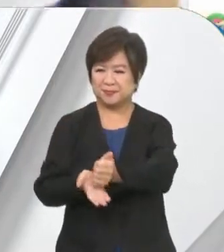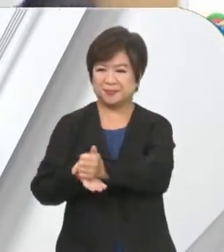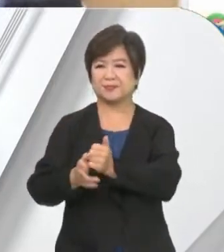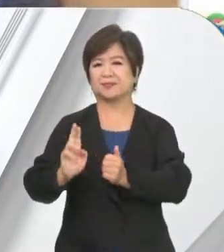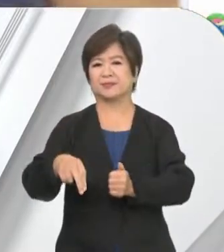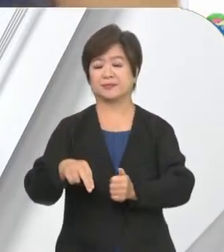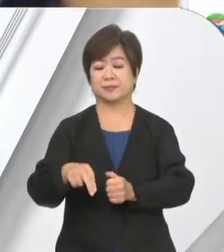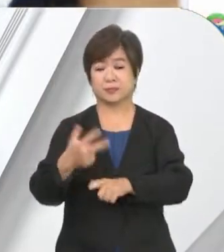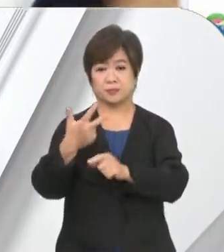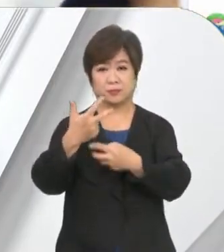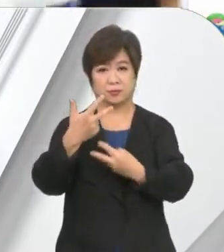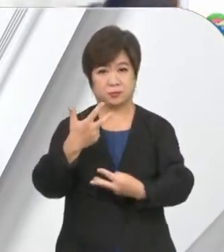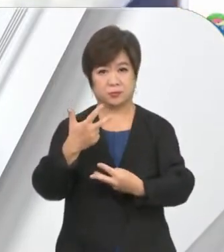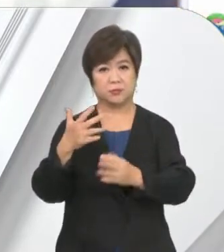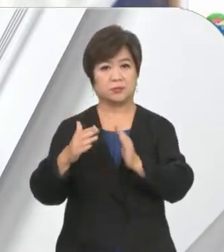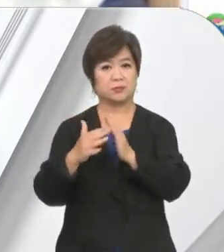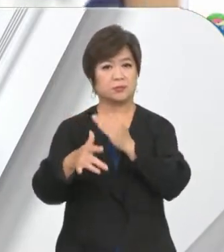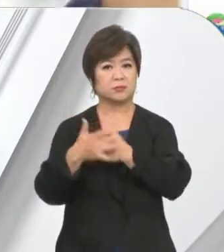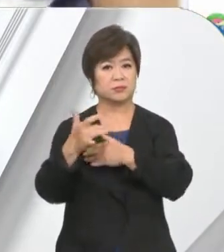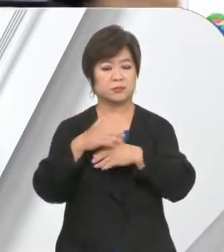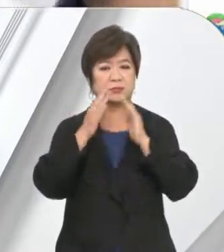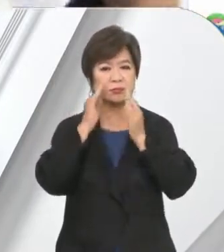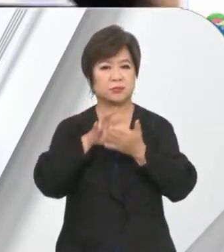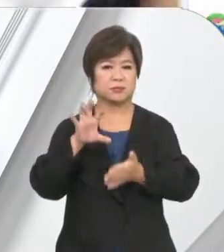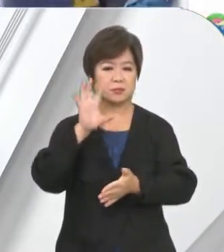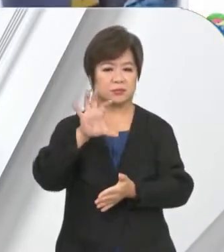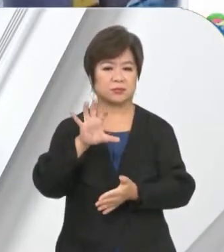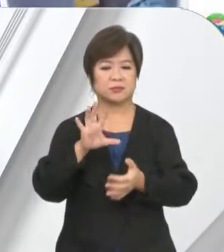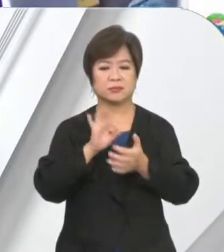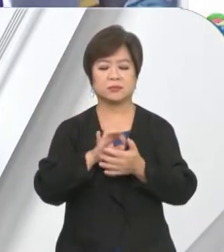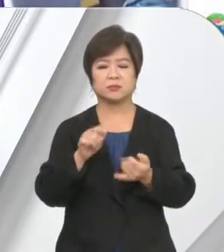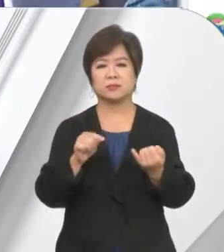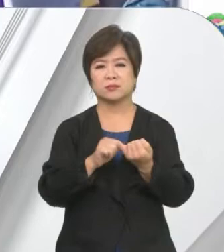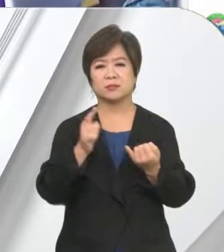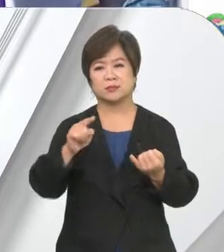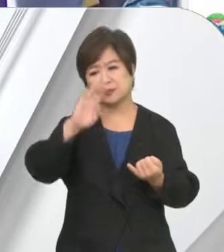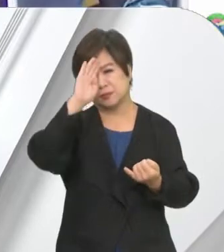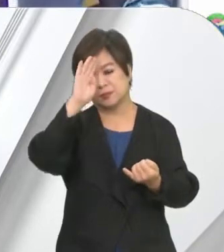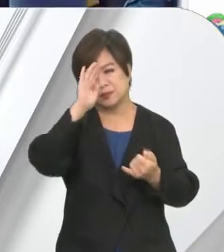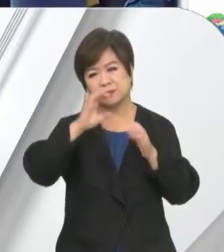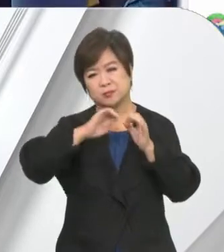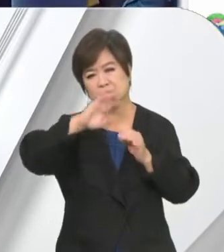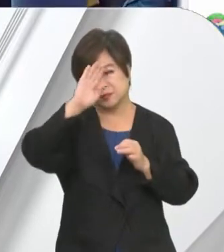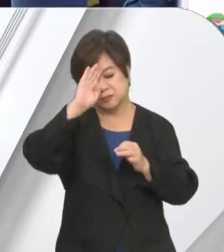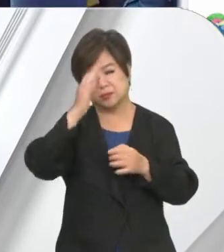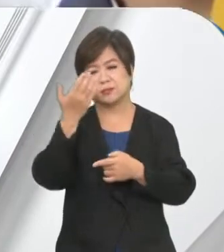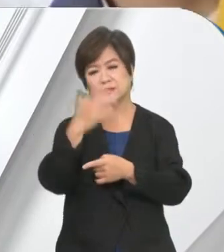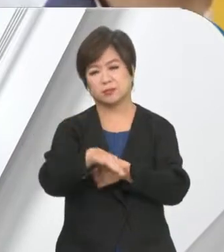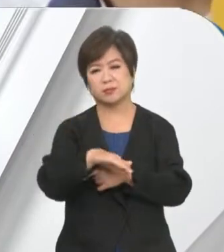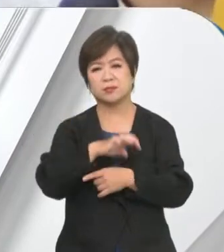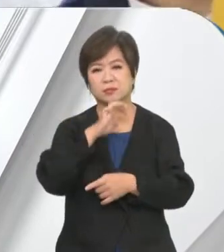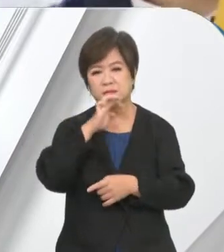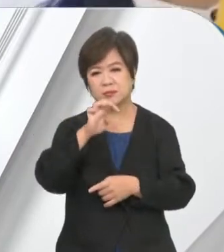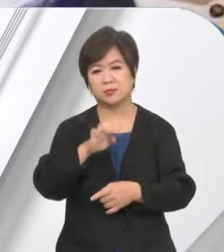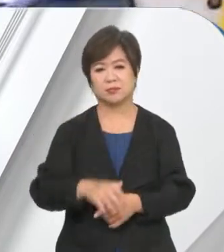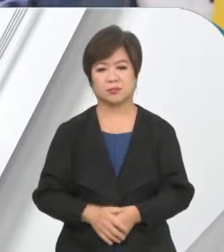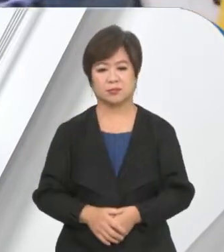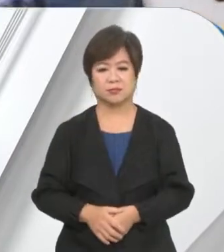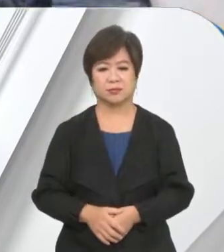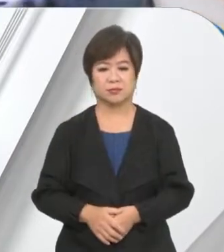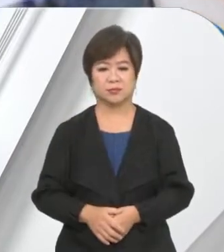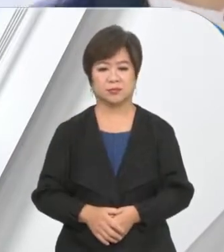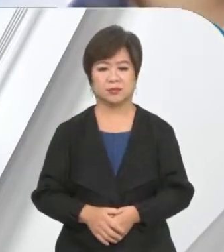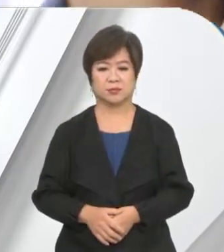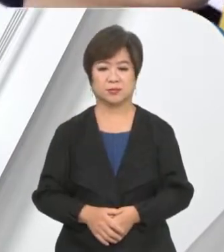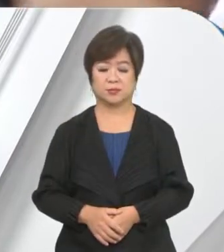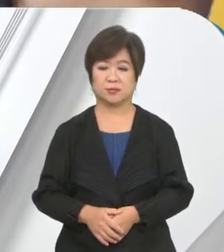部，家父抗议，托家面书房证实，朱丽琴现在内癌专家的，是到40岁。 娘妈妈，